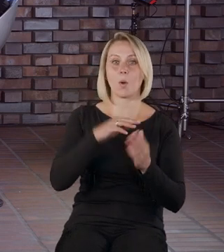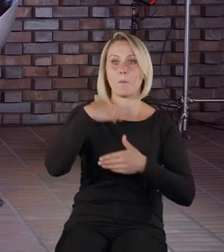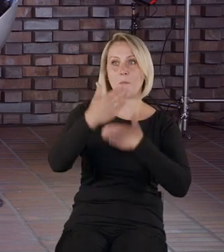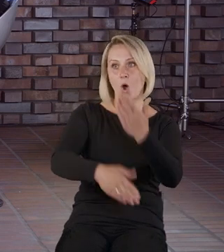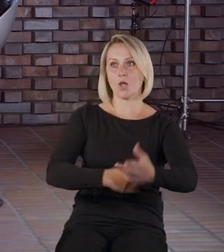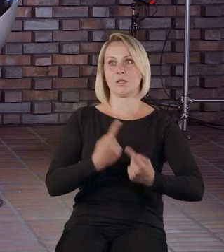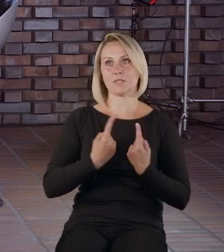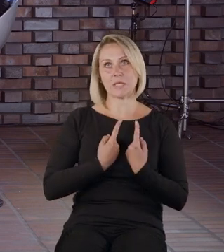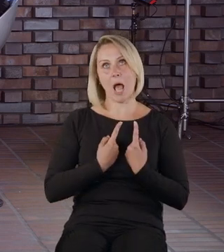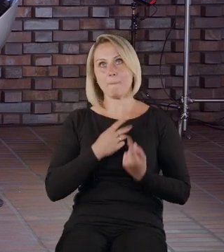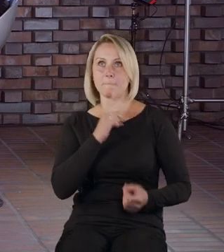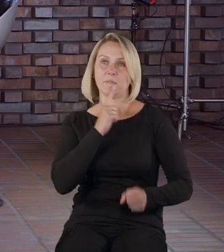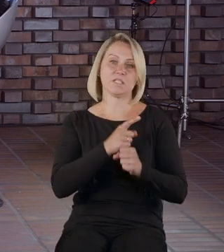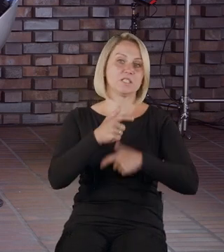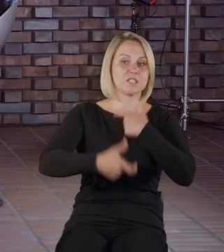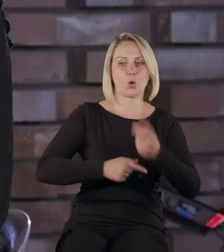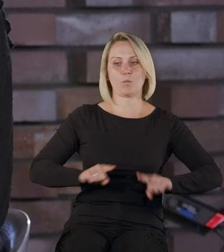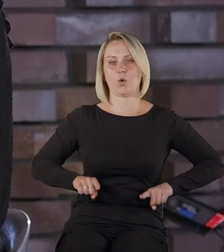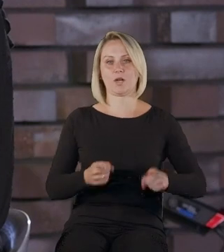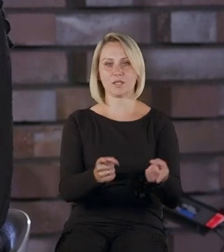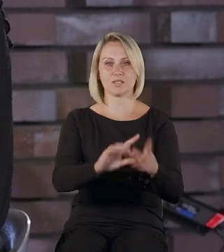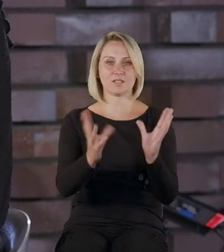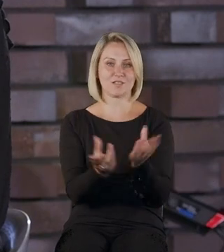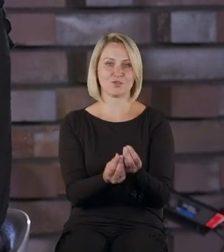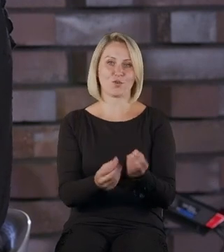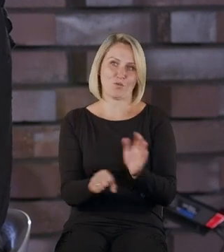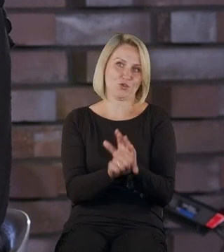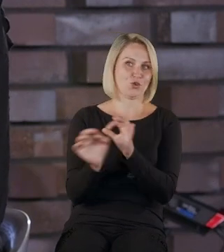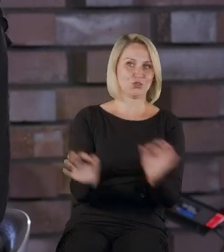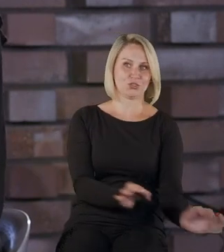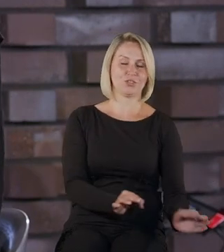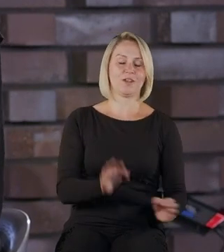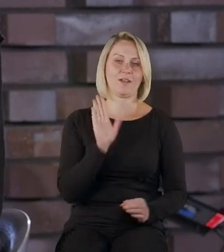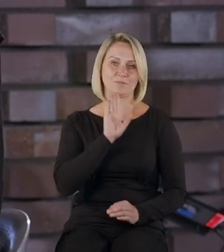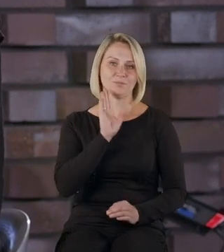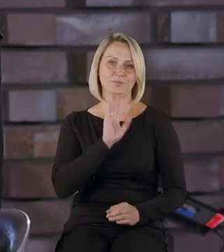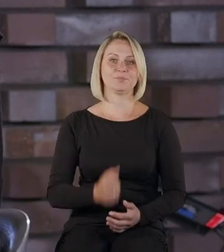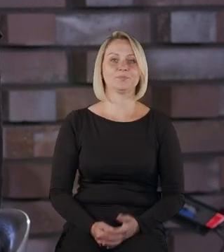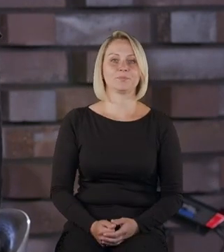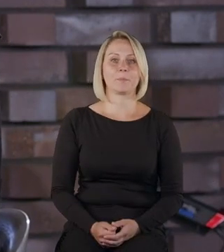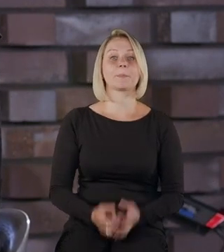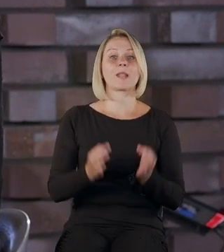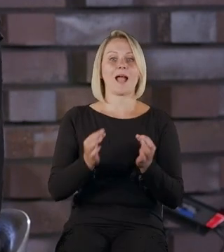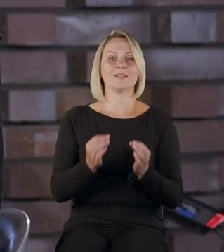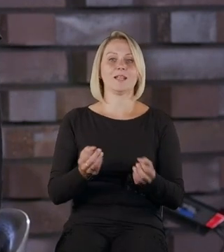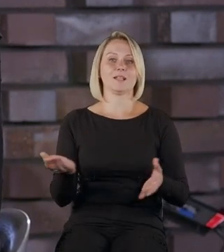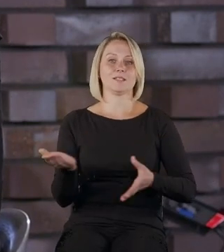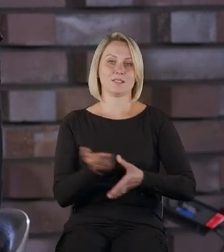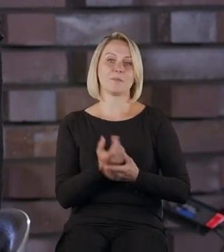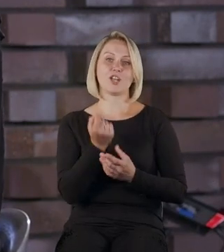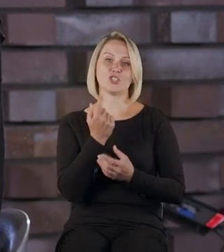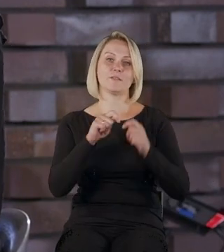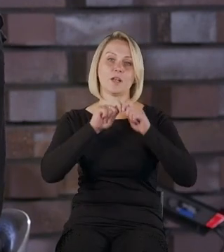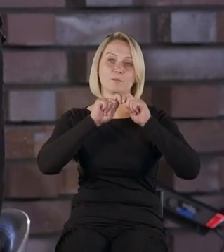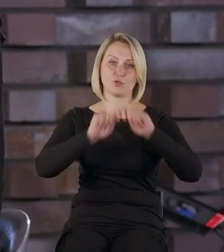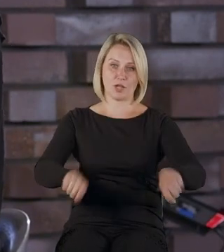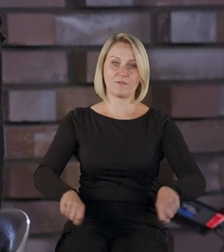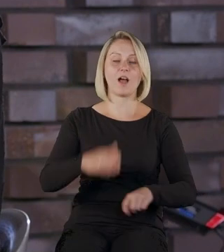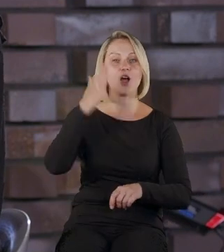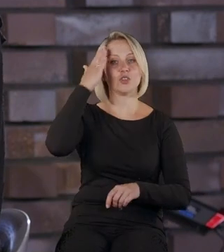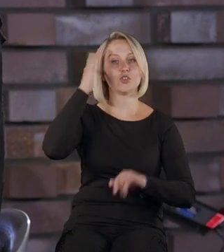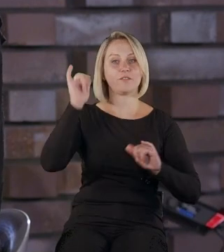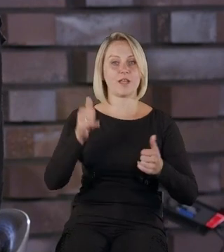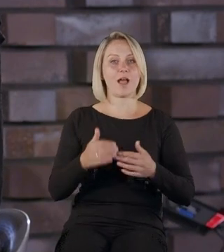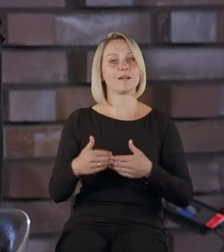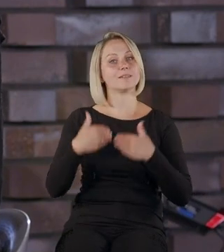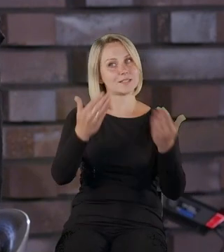je inicjować i organizować. No i ta przygoda trwa do teraz. Dokładnie tak. A teraz zapraszamy Was na chwilę przerwy, podczas której dowiecie się,